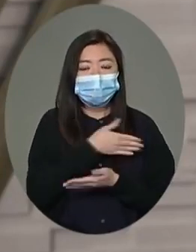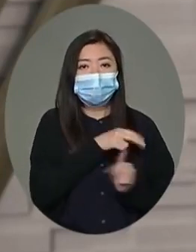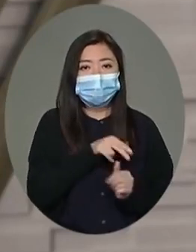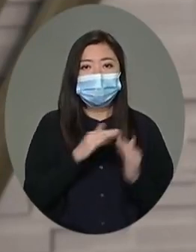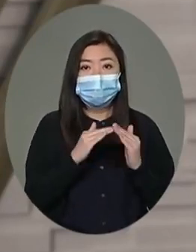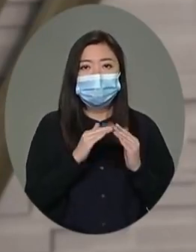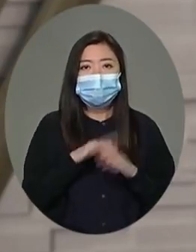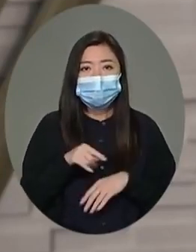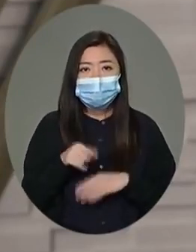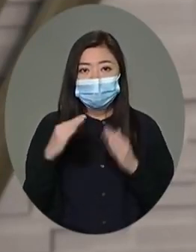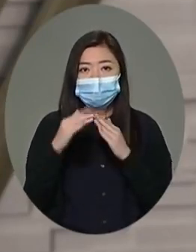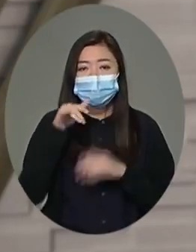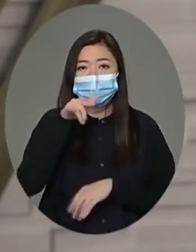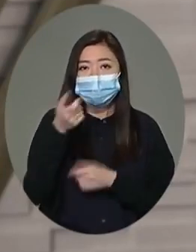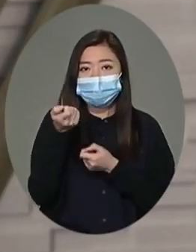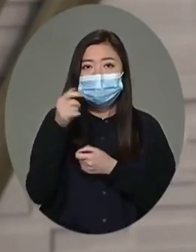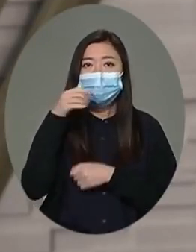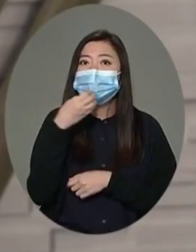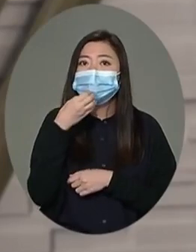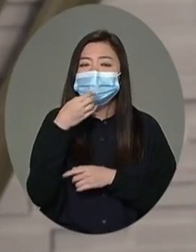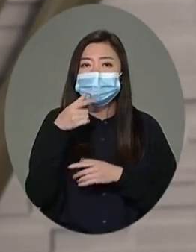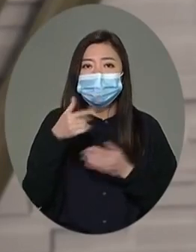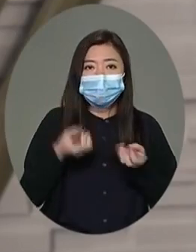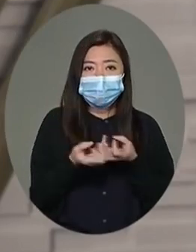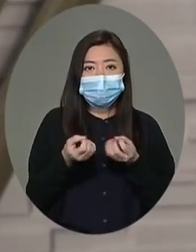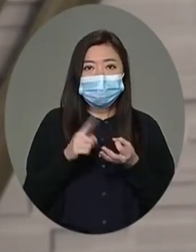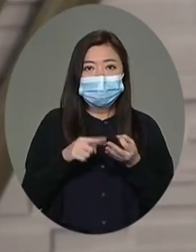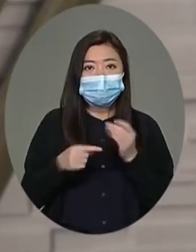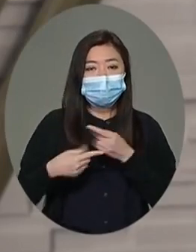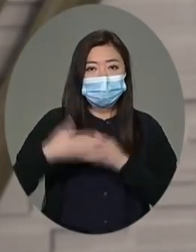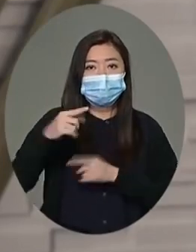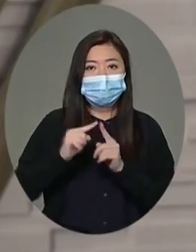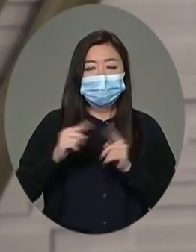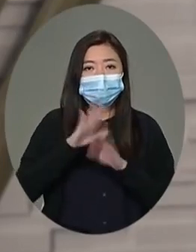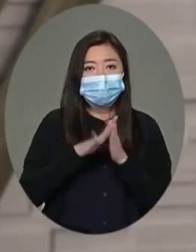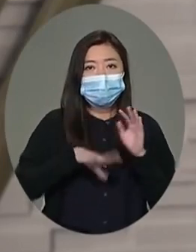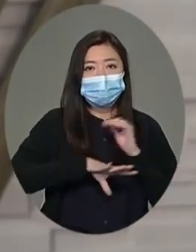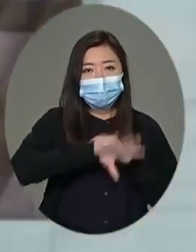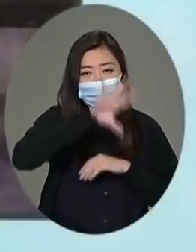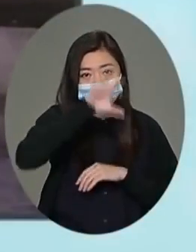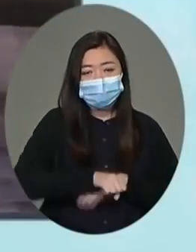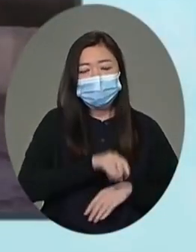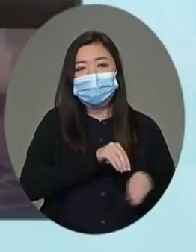園月桃軒第11座，整棟大廈居民都要撤離檢疫21日。